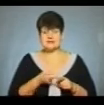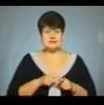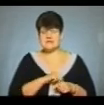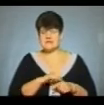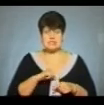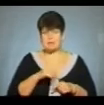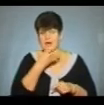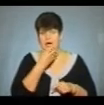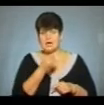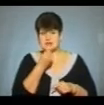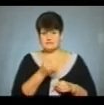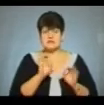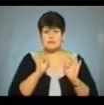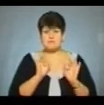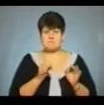і